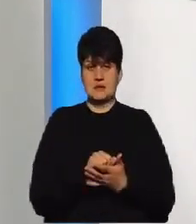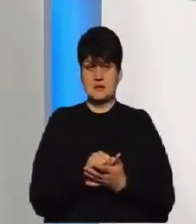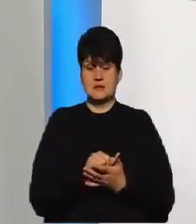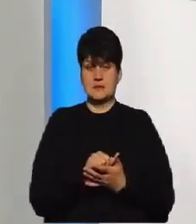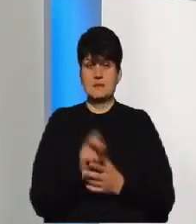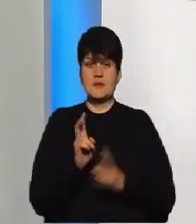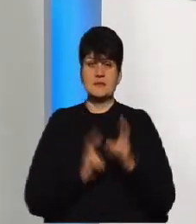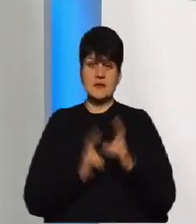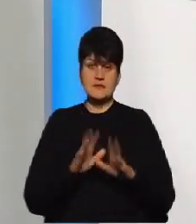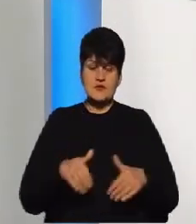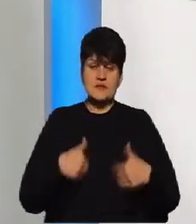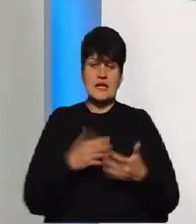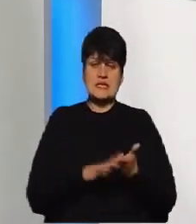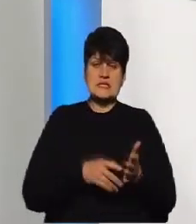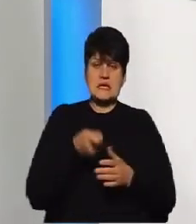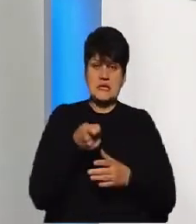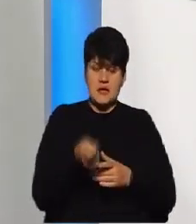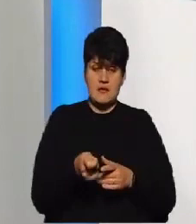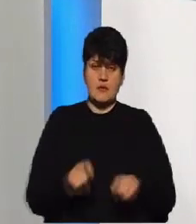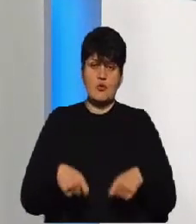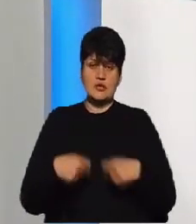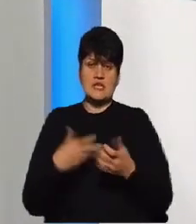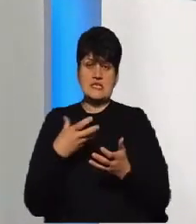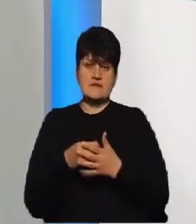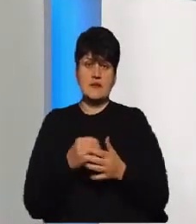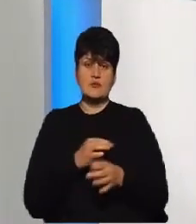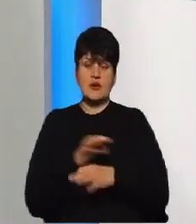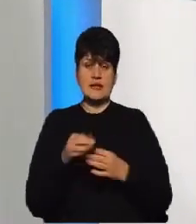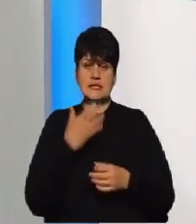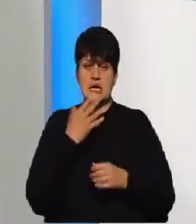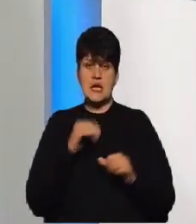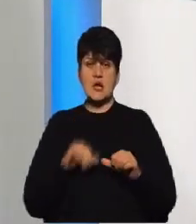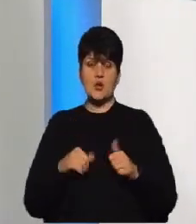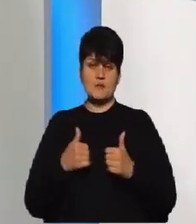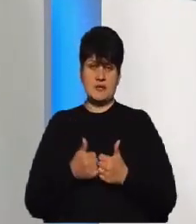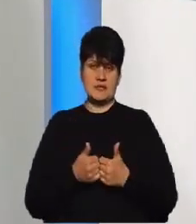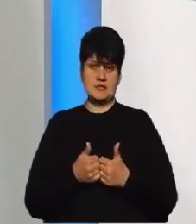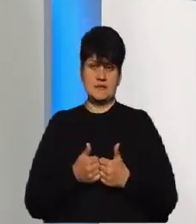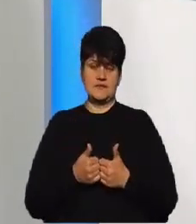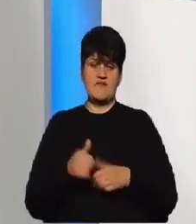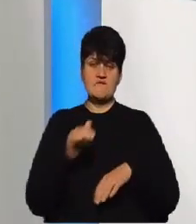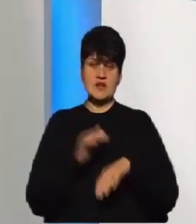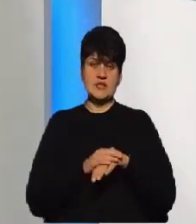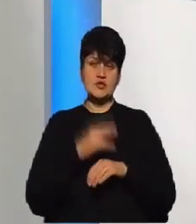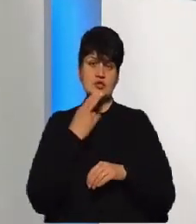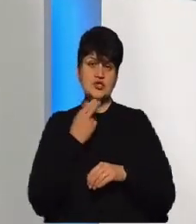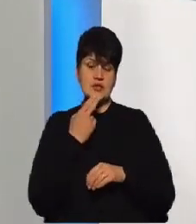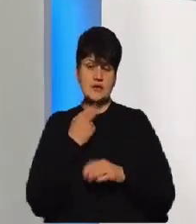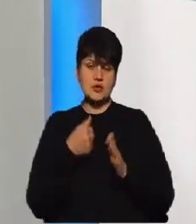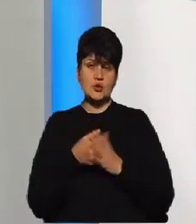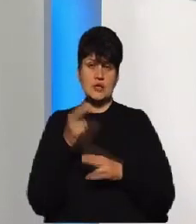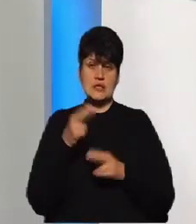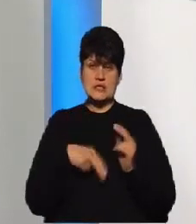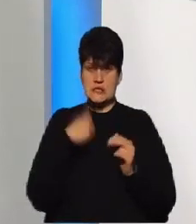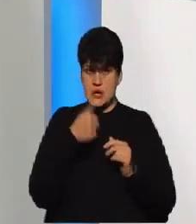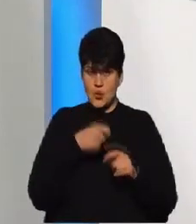звертається з заявою, подає свій проєкт тарифів. Національна комісія фактично з червня до кінця року перевіряє ті